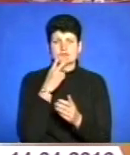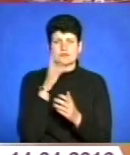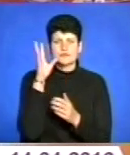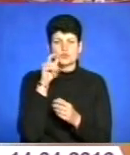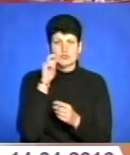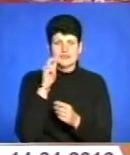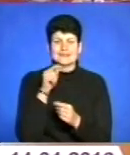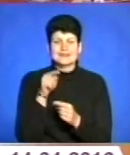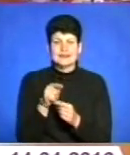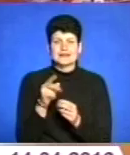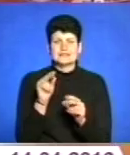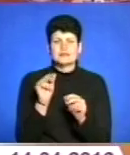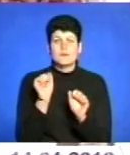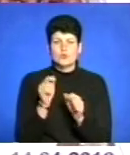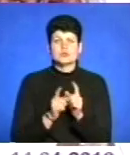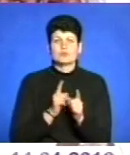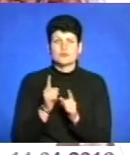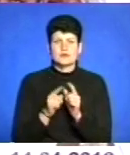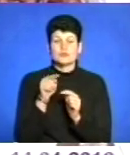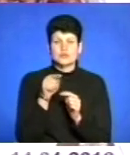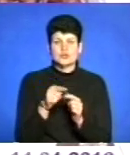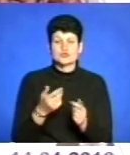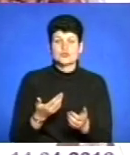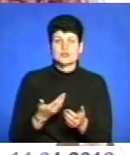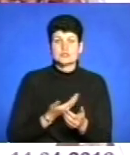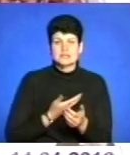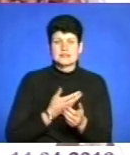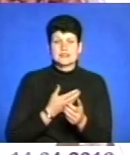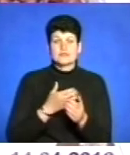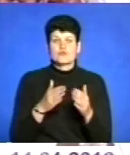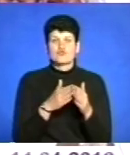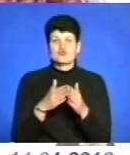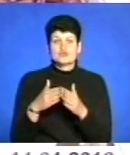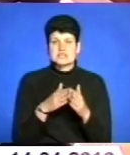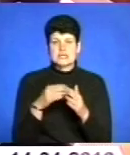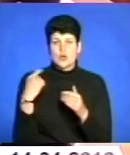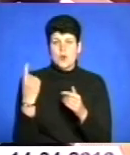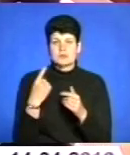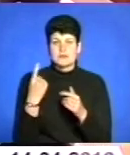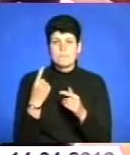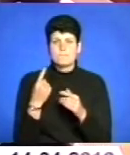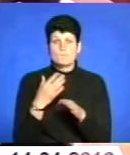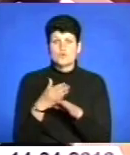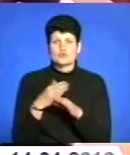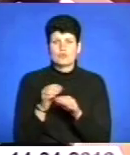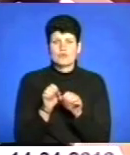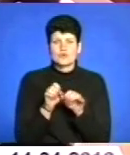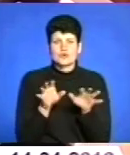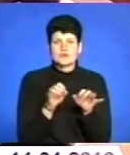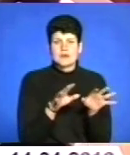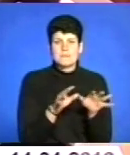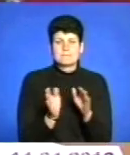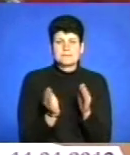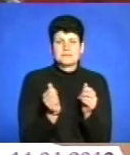Така статистика може змінитись, бо ті, що оселилися в сусідніх з буремним Донбасом областях, поступово розселяються ближче